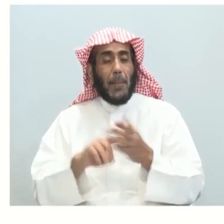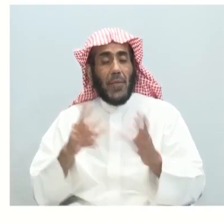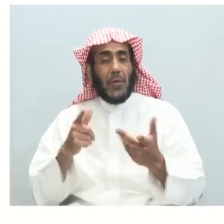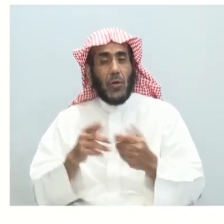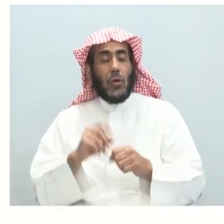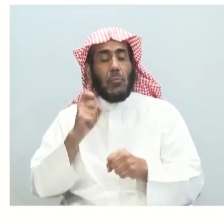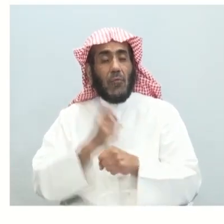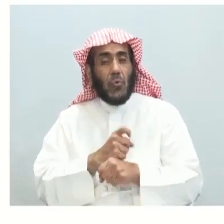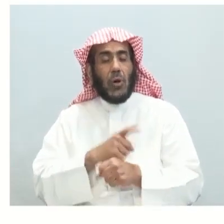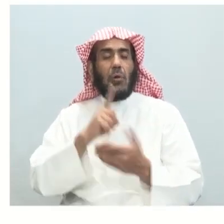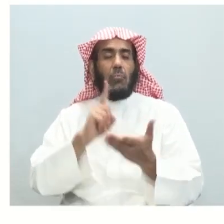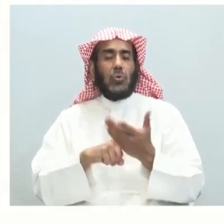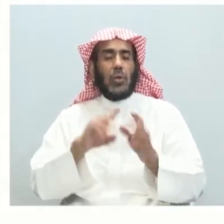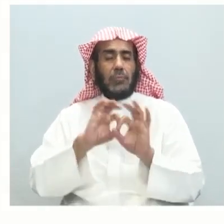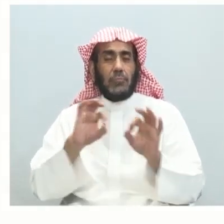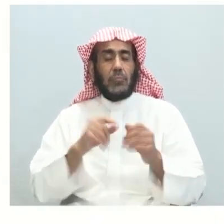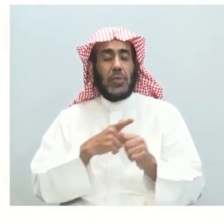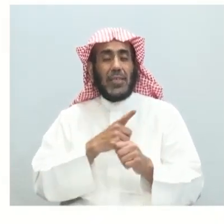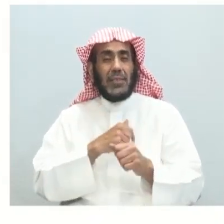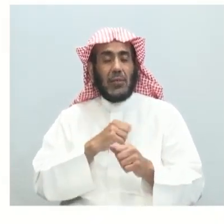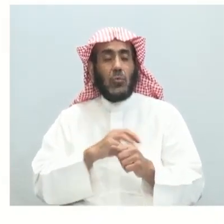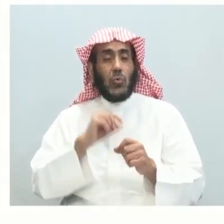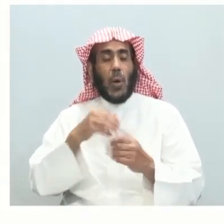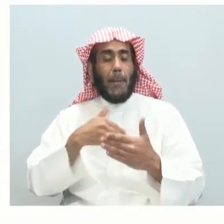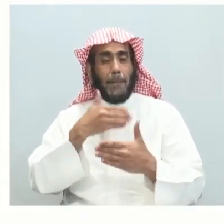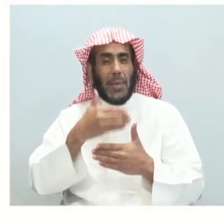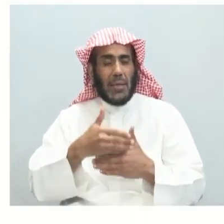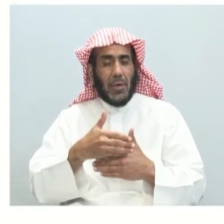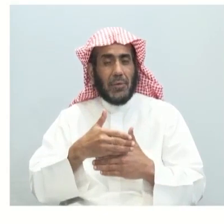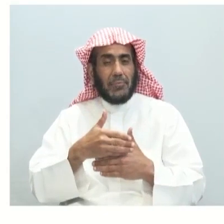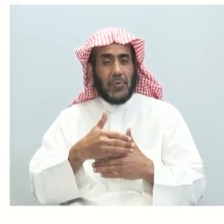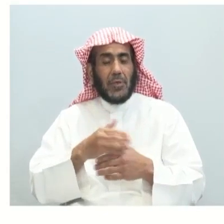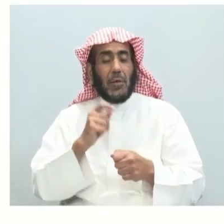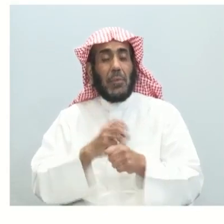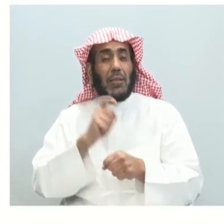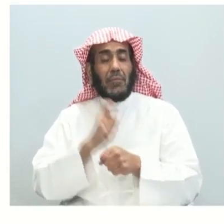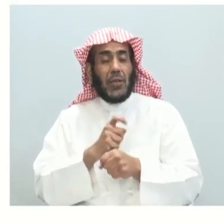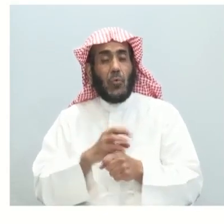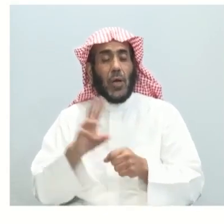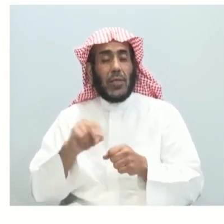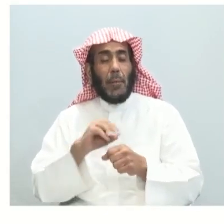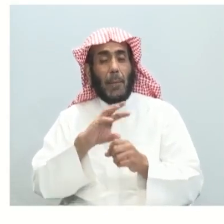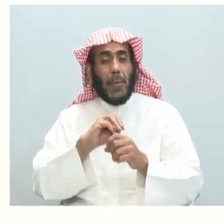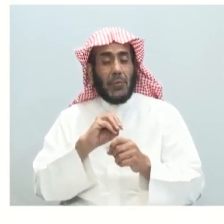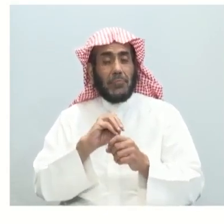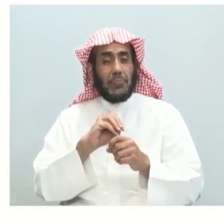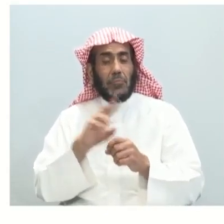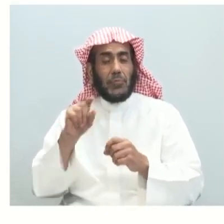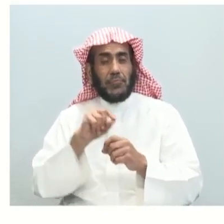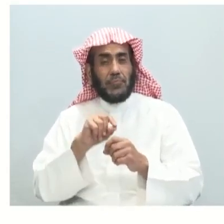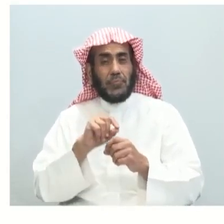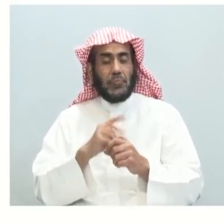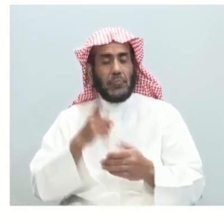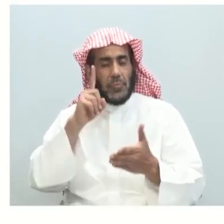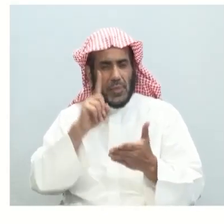مفعول مطلق اسم يذكر بعد ماذا بعد فعل وياتي من ماذا احسنتم